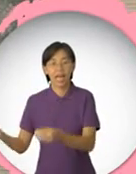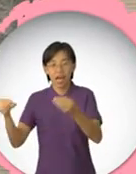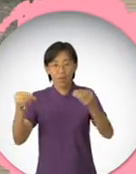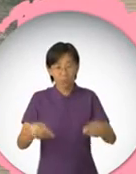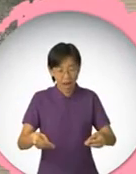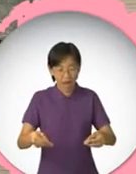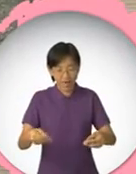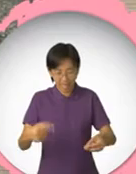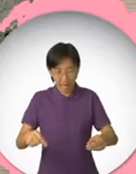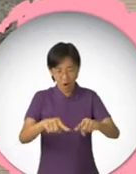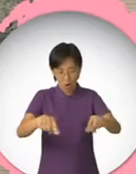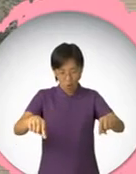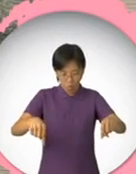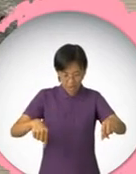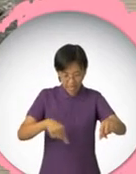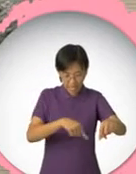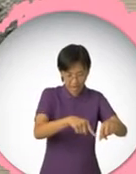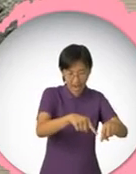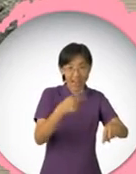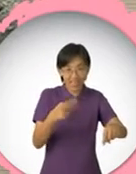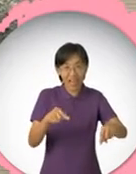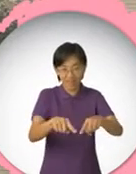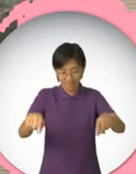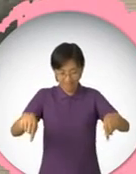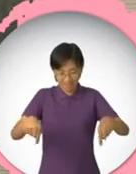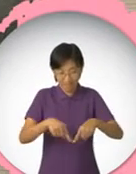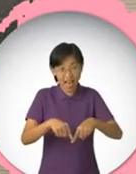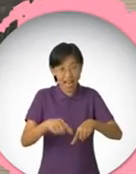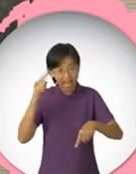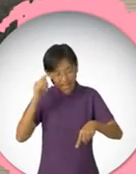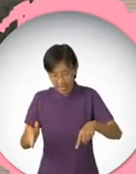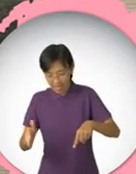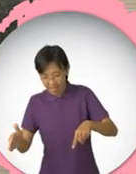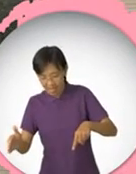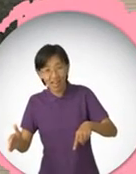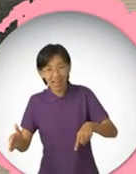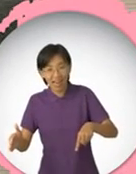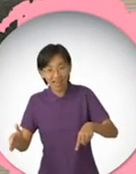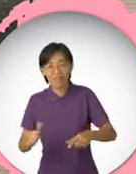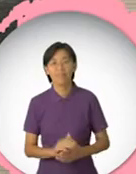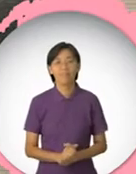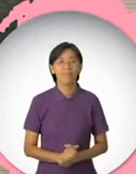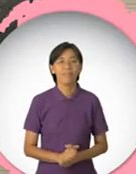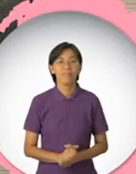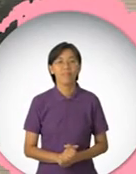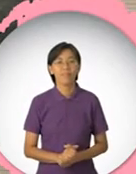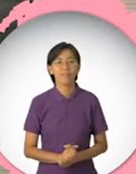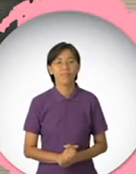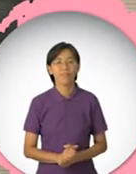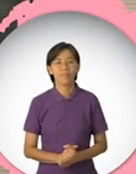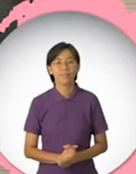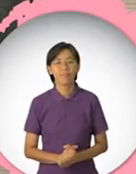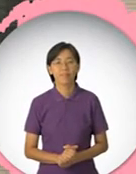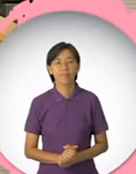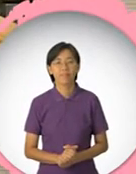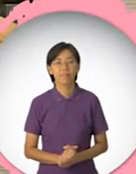ราก็วาดนะคะมันก็จะมีรอยค่ะแล้วเราก็กะออกไปประมาณสักครึ่งนึง ครับผม จากนั้นเราก็จะเอาตัว